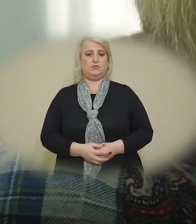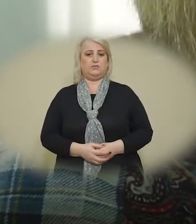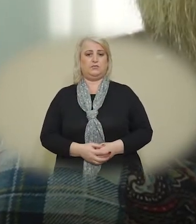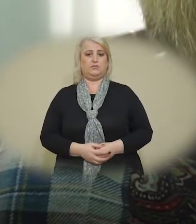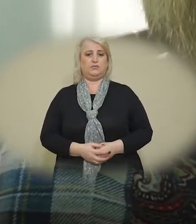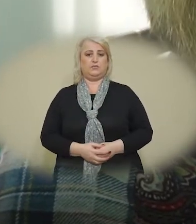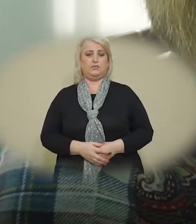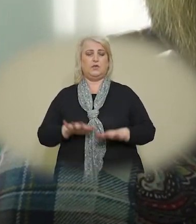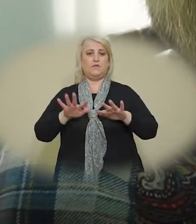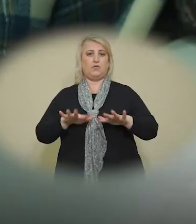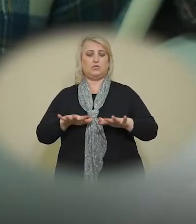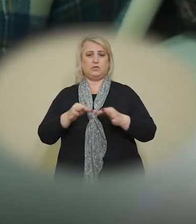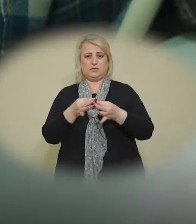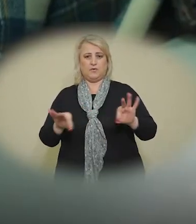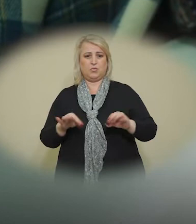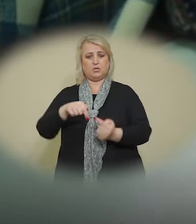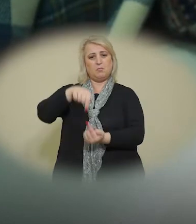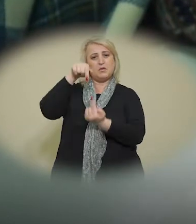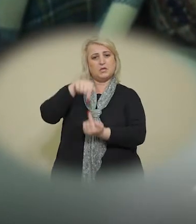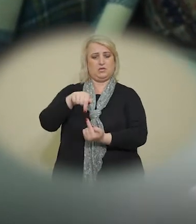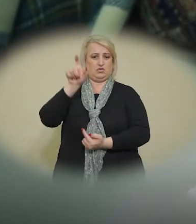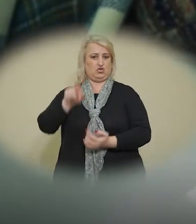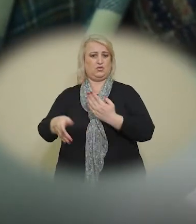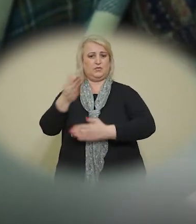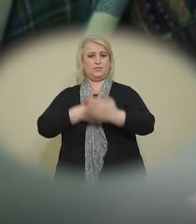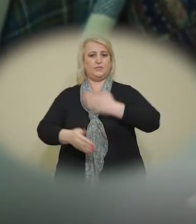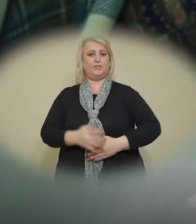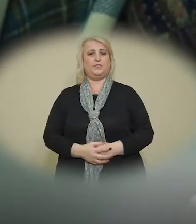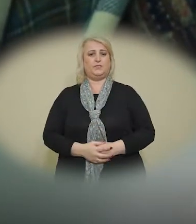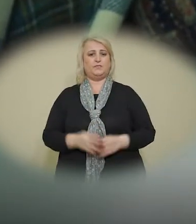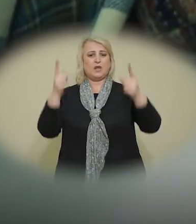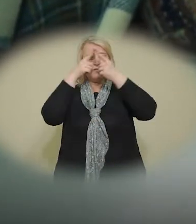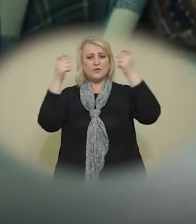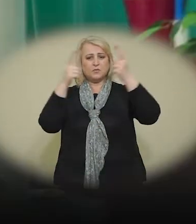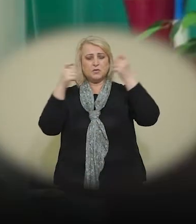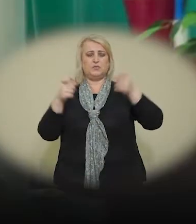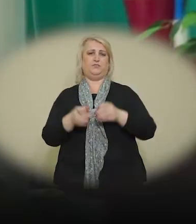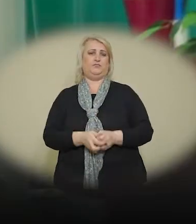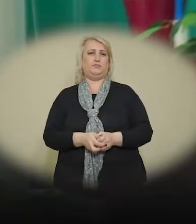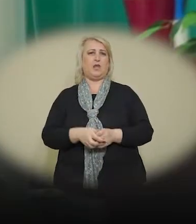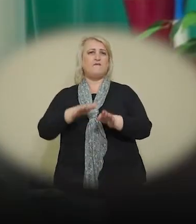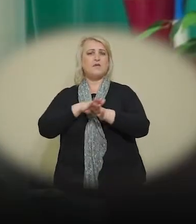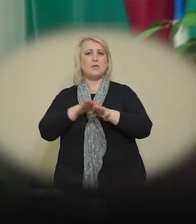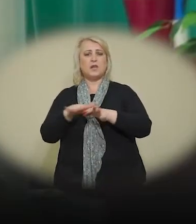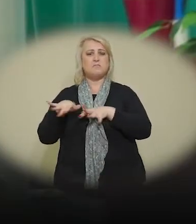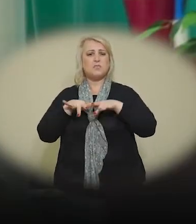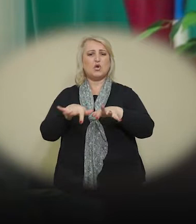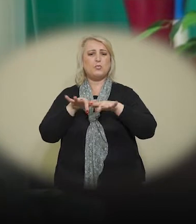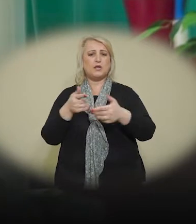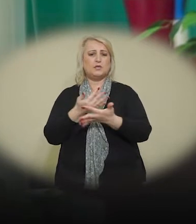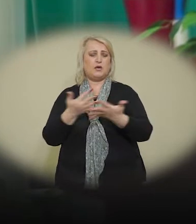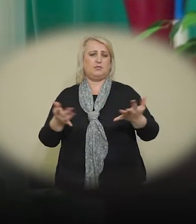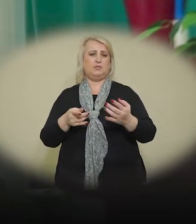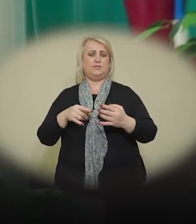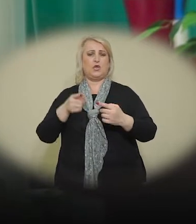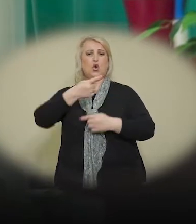loc vacant potrivit care se potrivește persoane informăm piticii măsuri